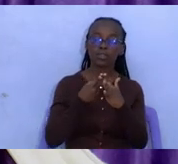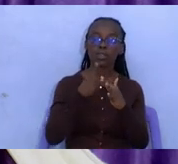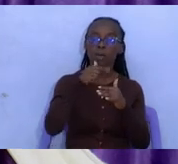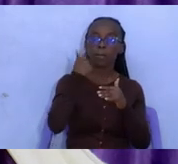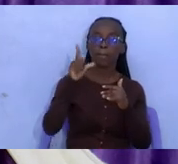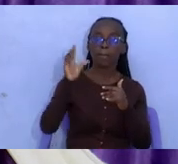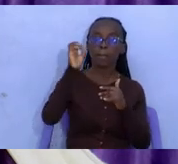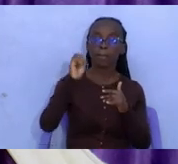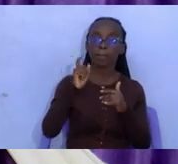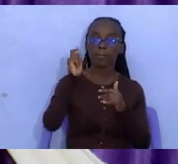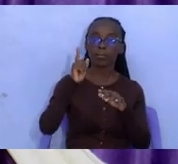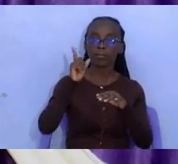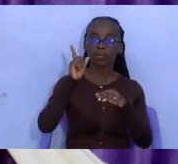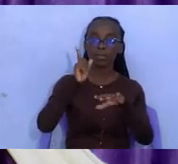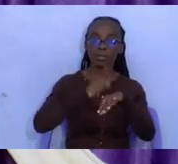nani?